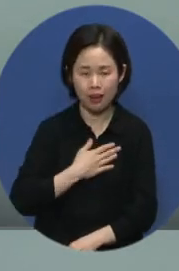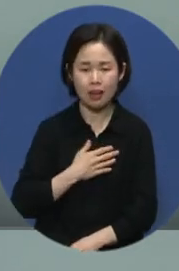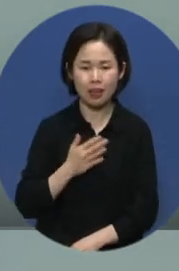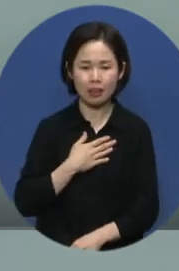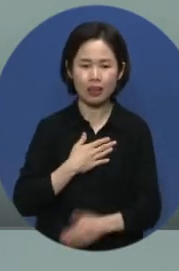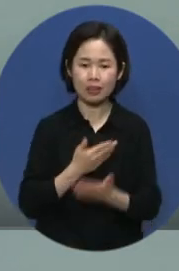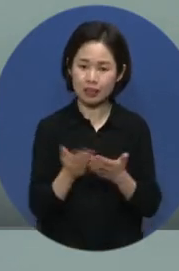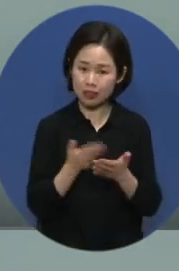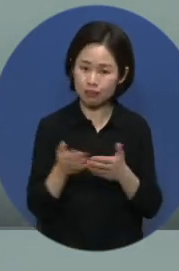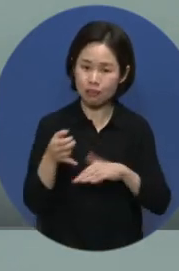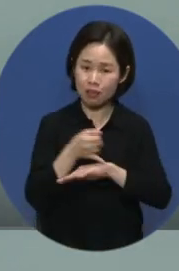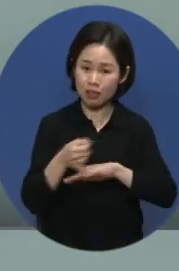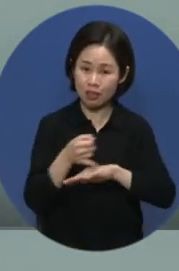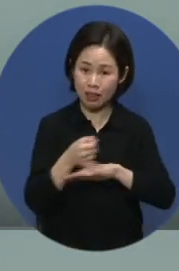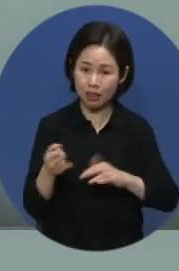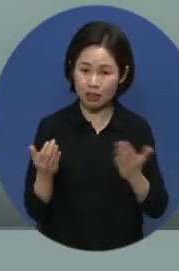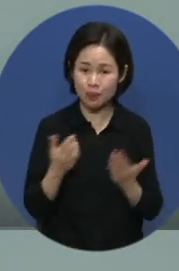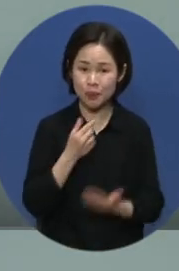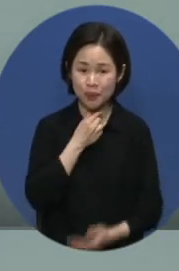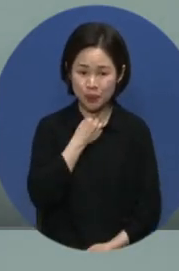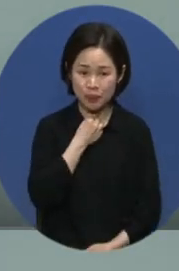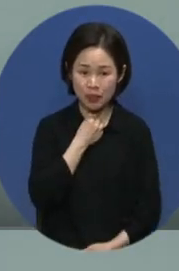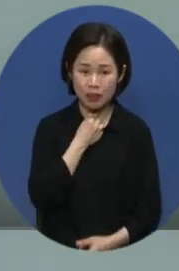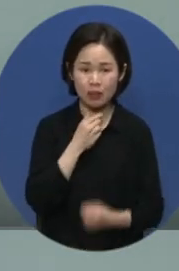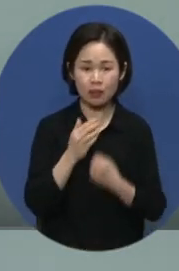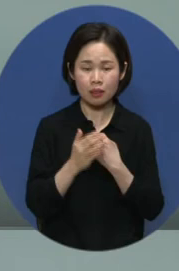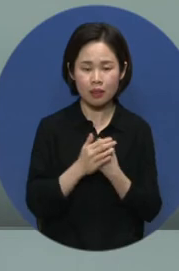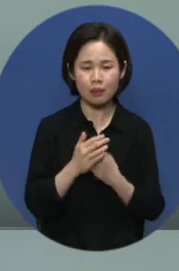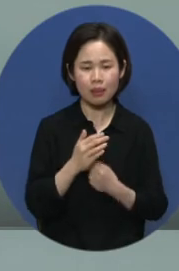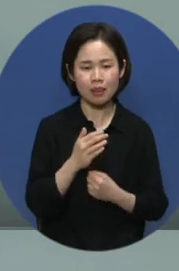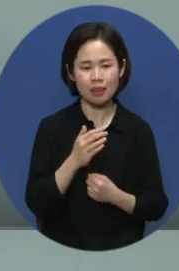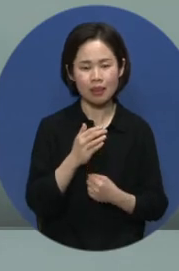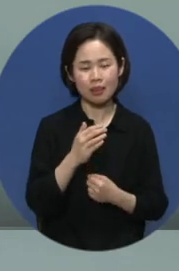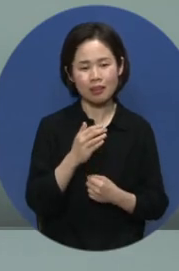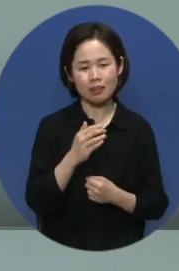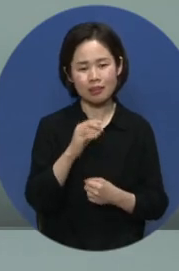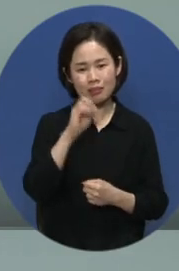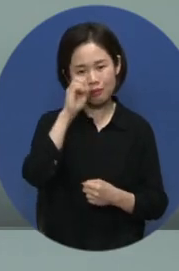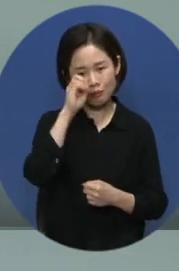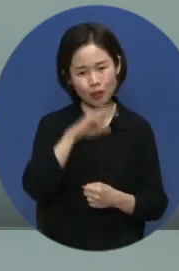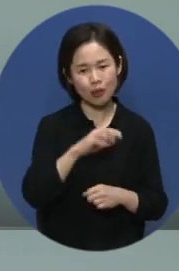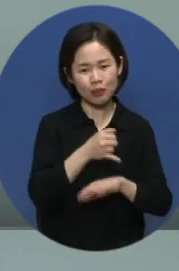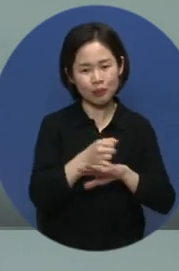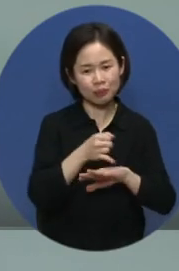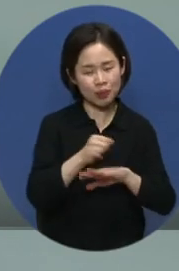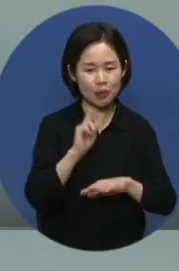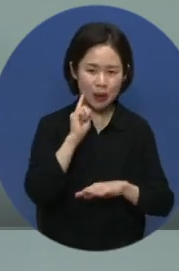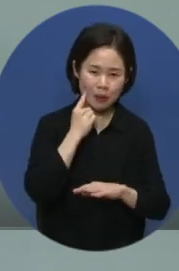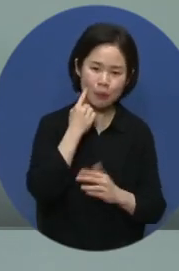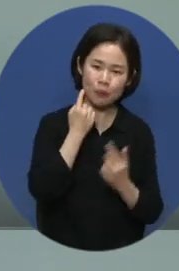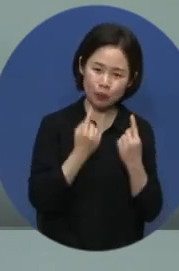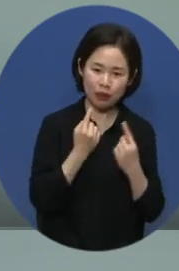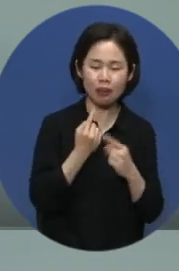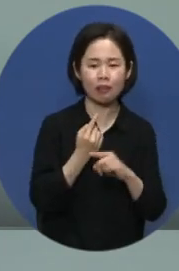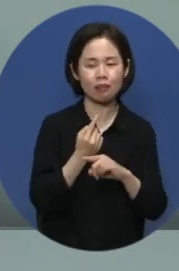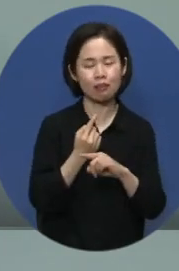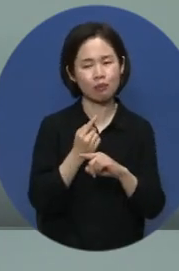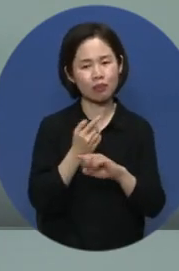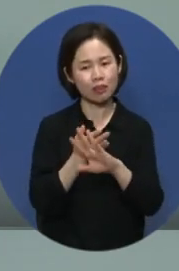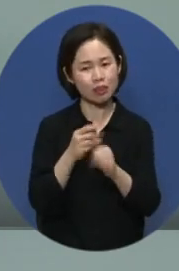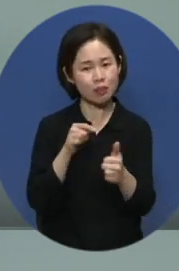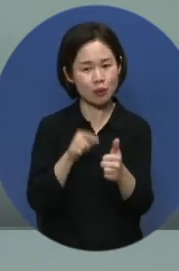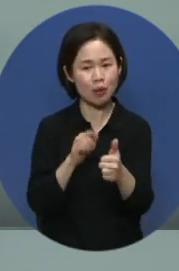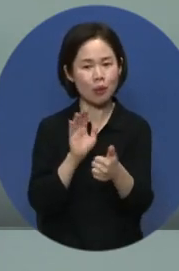하고 싶어 했어서 이제 그냥 단순히 예쁘게 만드는 거 이상으로 이제 누군가한테 도움이 될 수